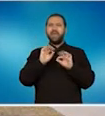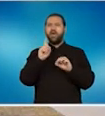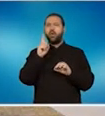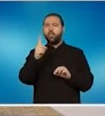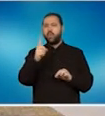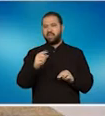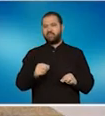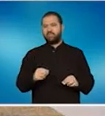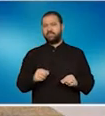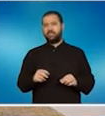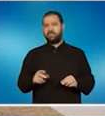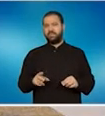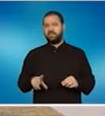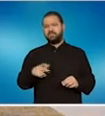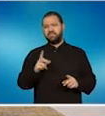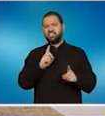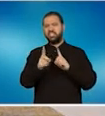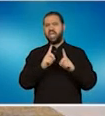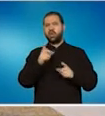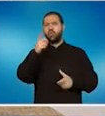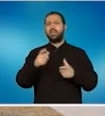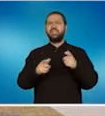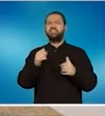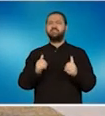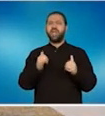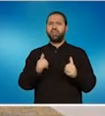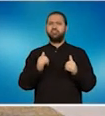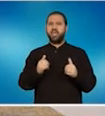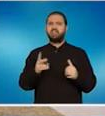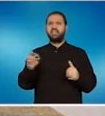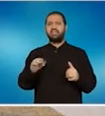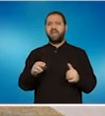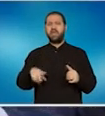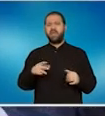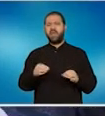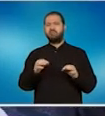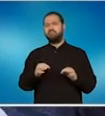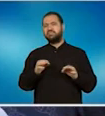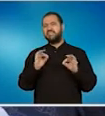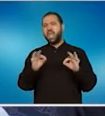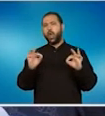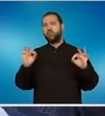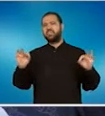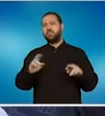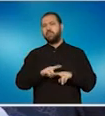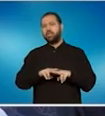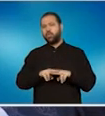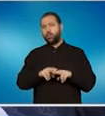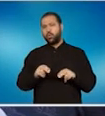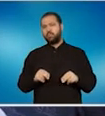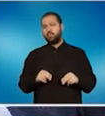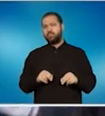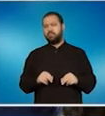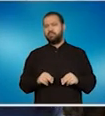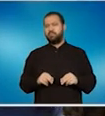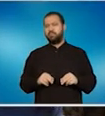S-au purtat și se poartă încă dialoguri pe tema aceasta, știință-religie. Dar era absolut fenomenal cum trecea, nu știu,